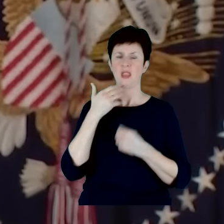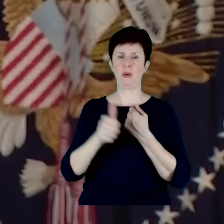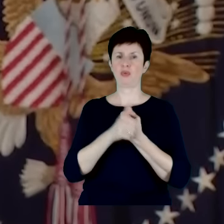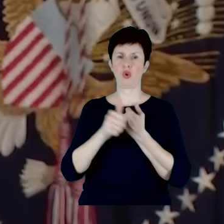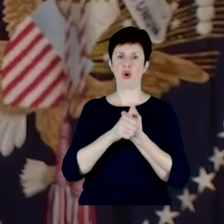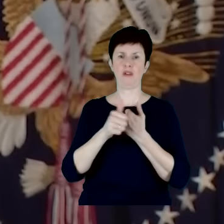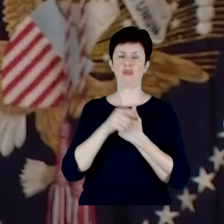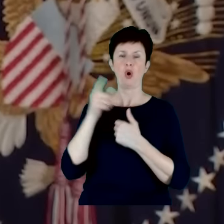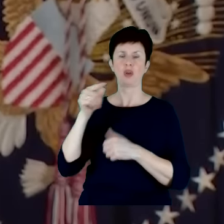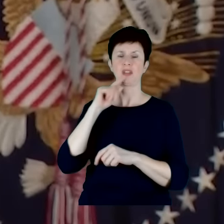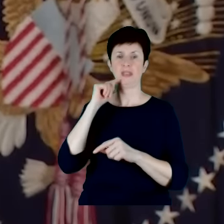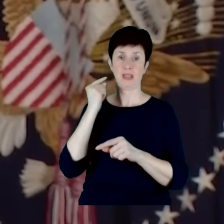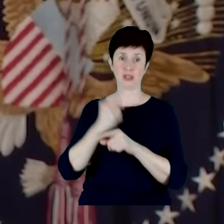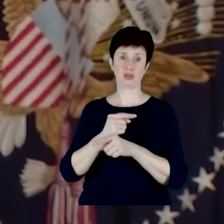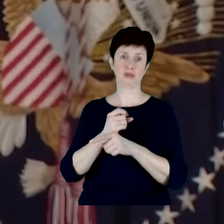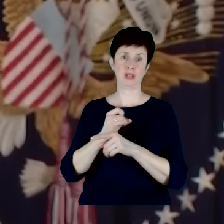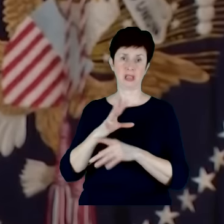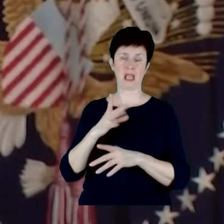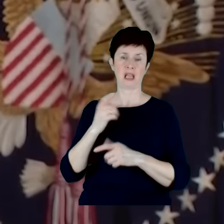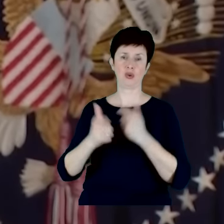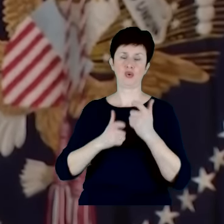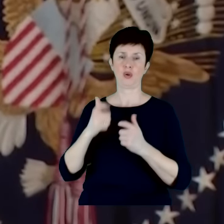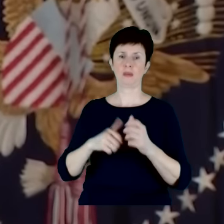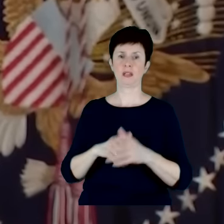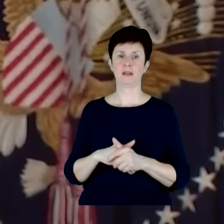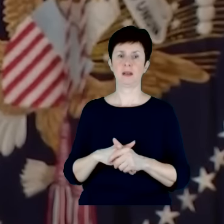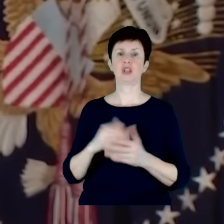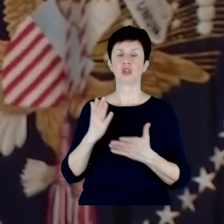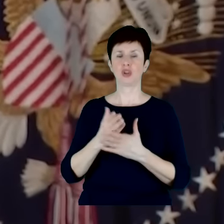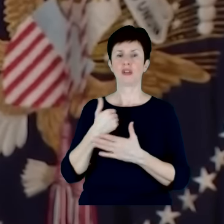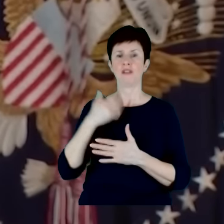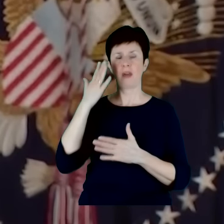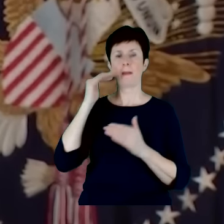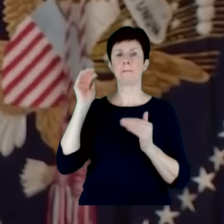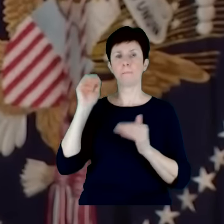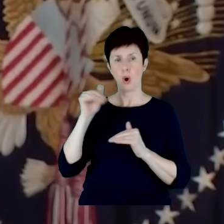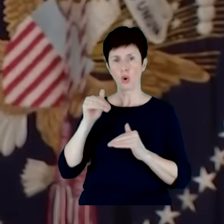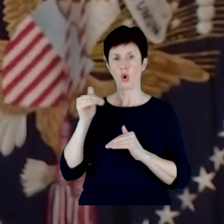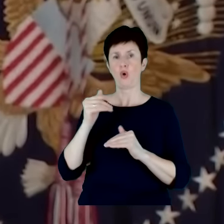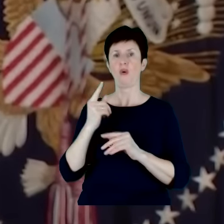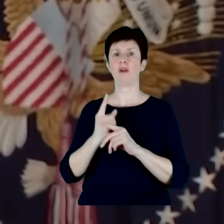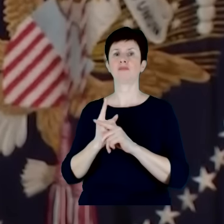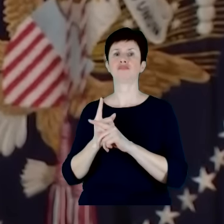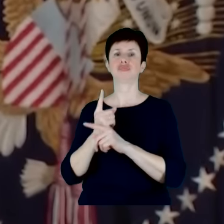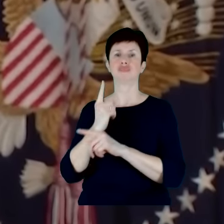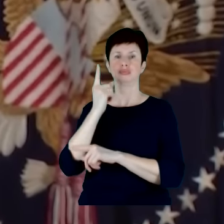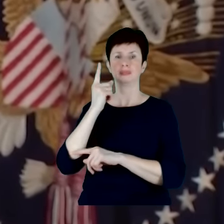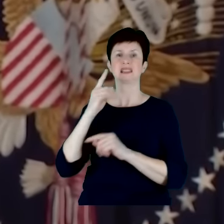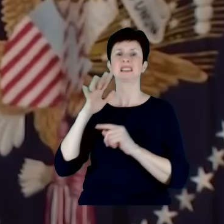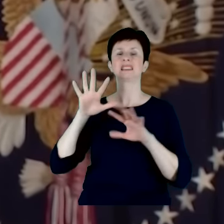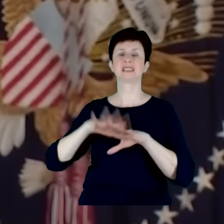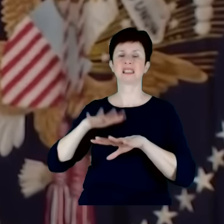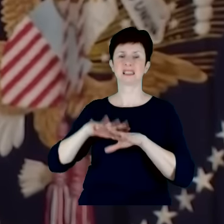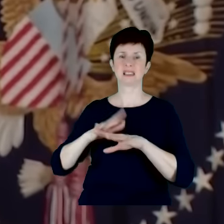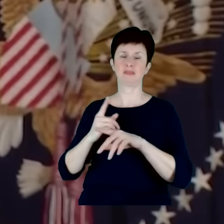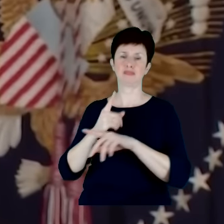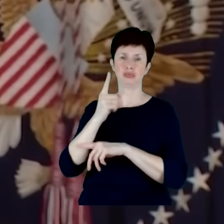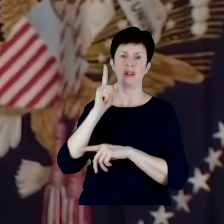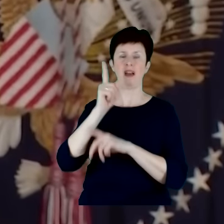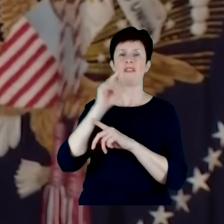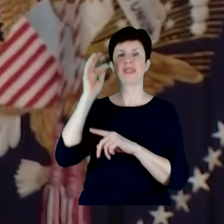taki krok. Odkryliśmy, że mają możliwości wysłania w kosmos odpowiedniego systemu, który teoretycznie